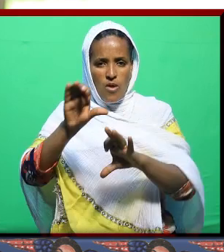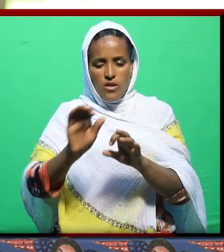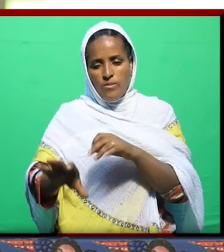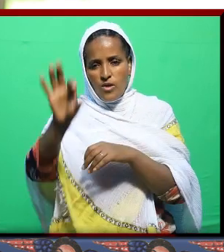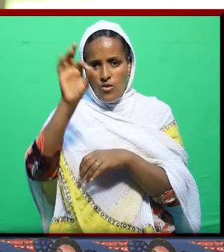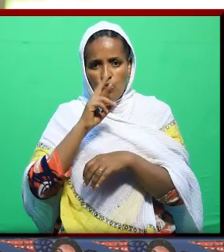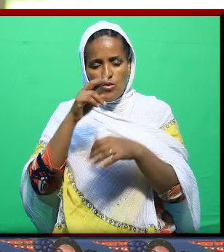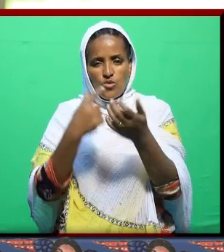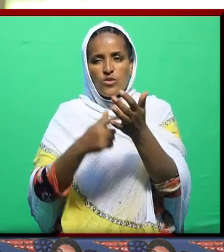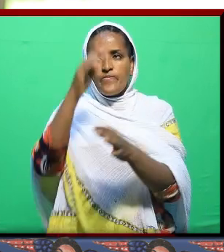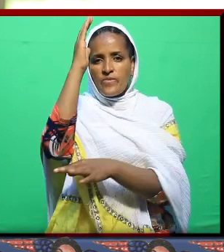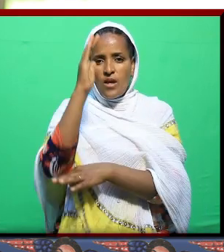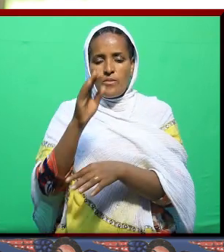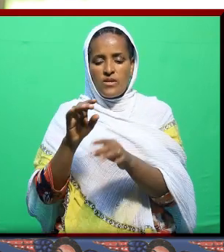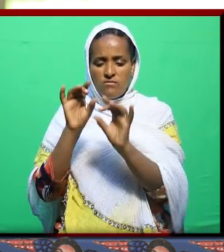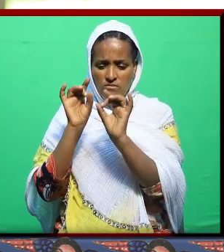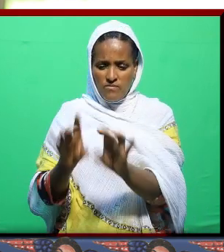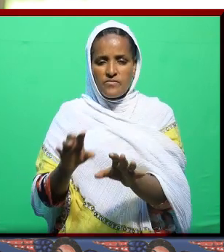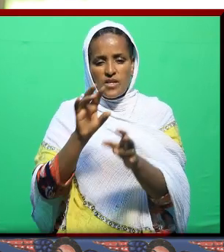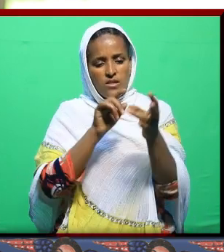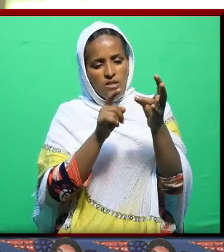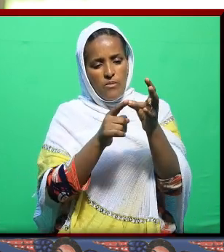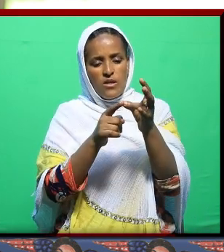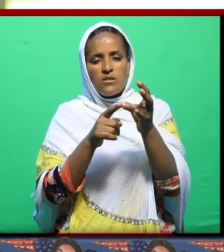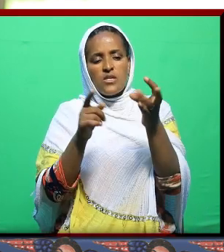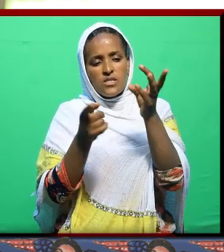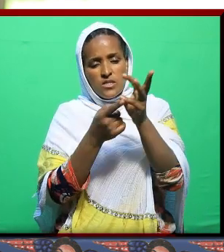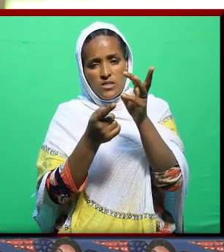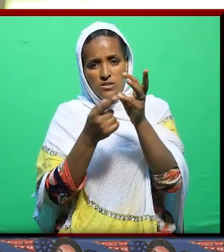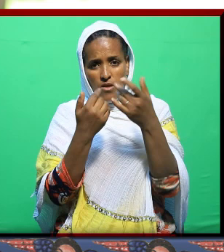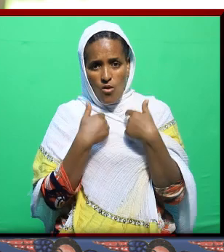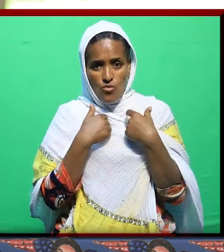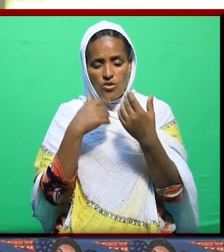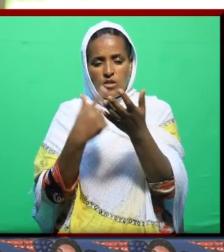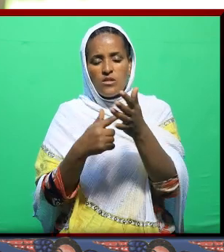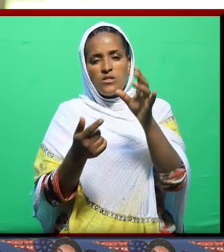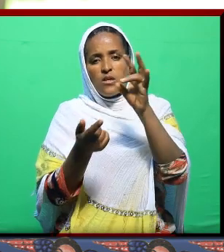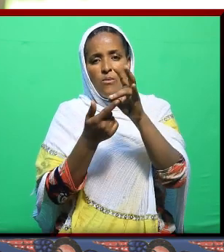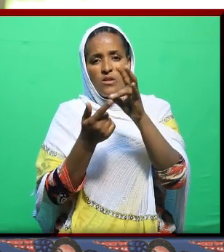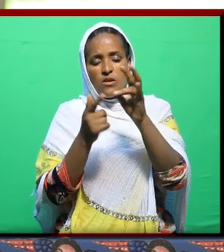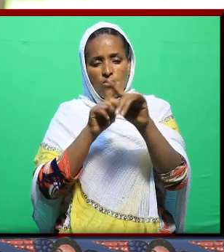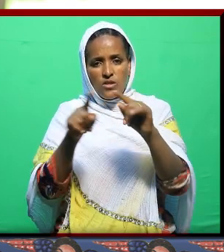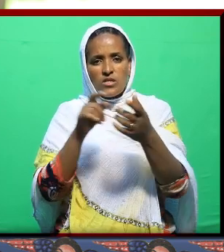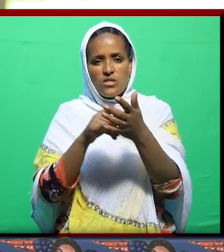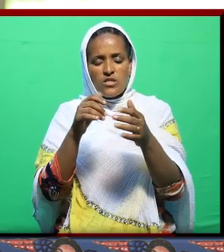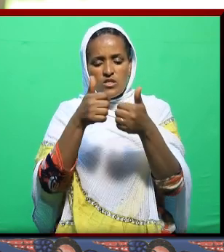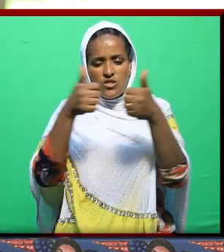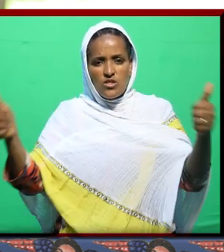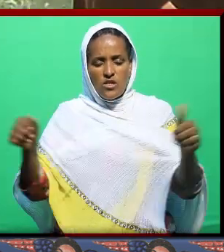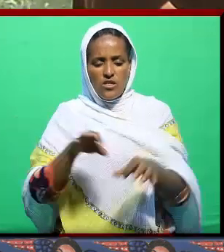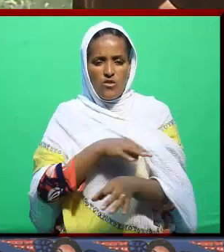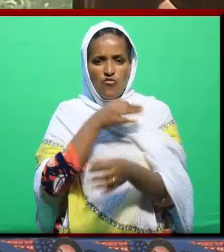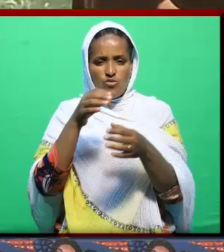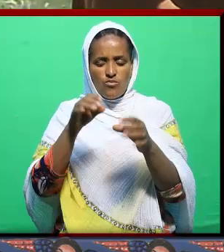ንጹህ በማድረግ የሚገኙ ናቸው። እግዚአብሔር የሚጸየፋቸው ሰባት ነገራት አሉ፣ ስድስት ነገራት አሉ። ከሰባተኛው ግን እጅግ